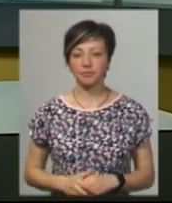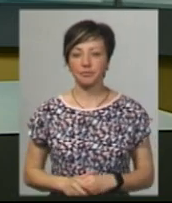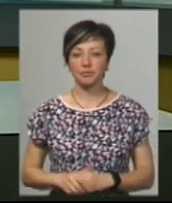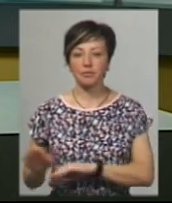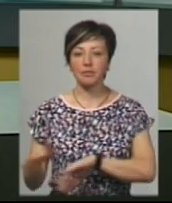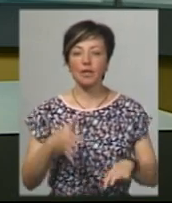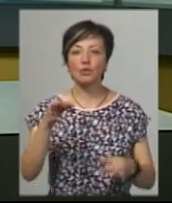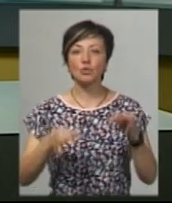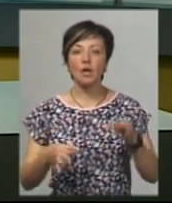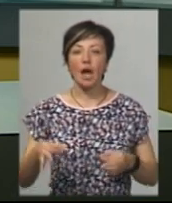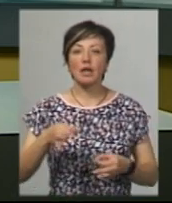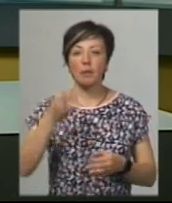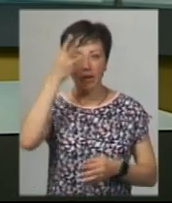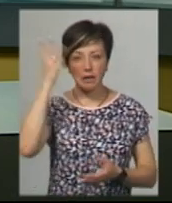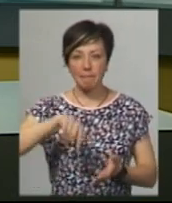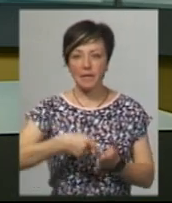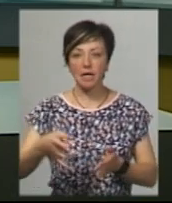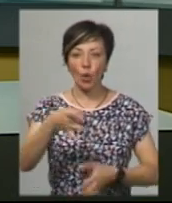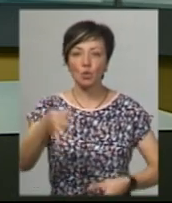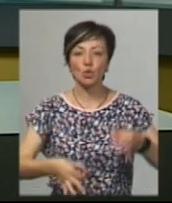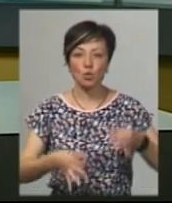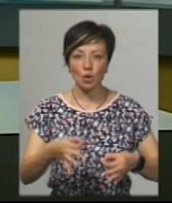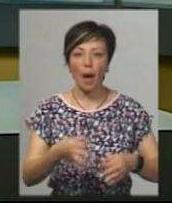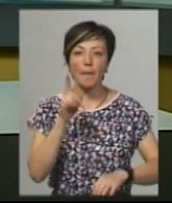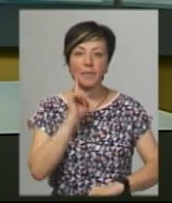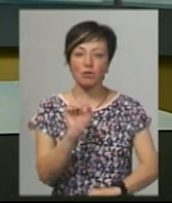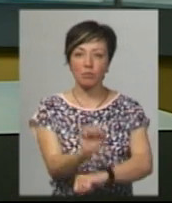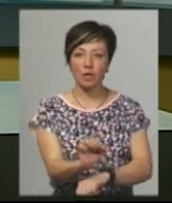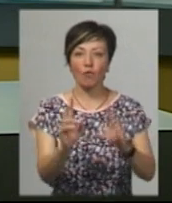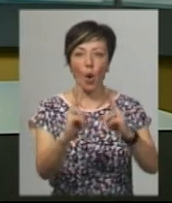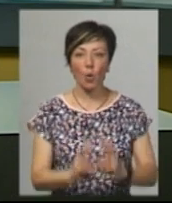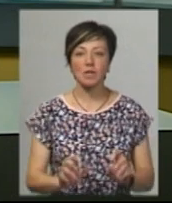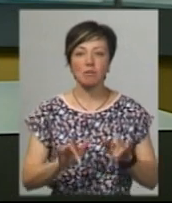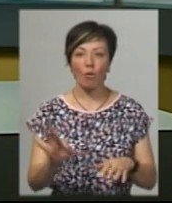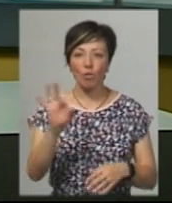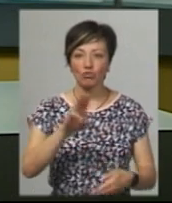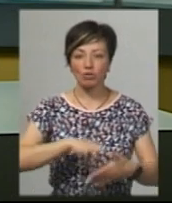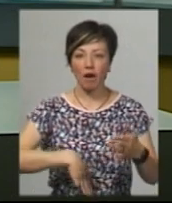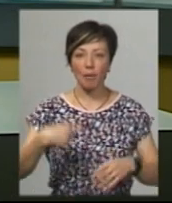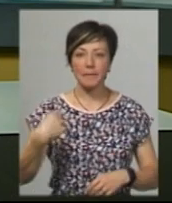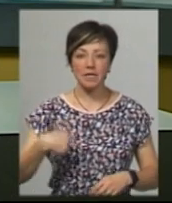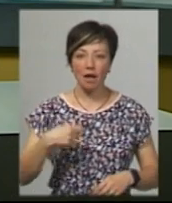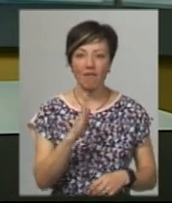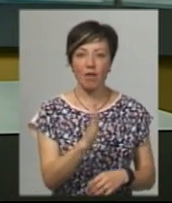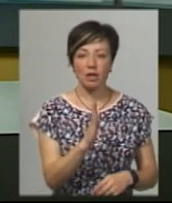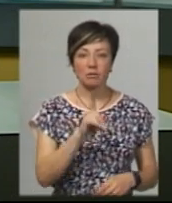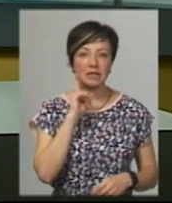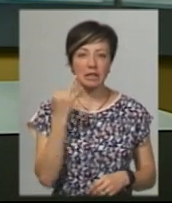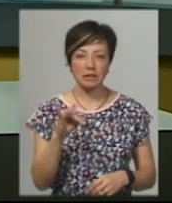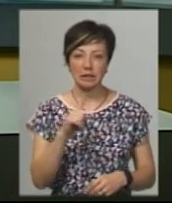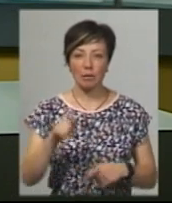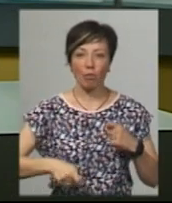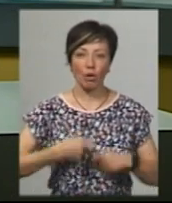Суддя Хмельницького міськрайонного суду Андрій Місінкевич призупинив розгляд справи про штраф президенту Володимиру Зеленському за